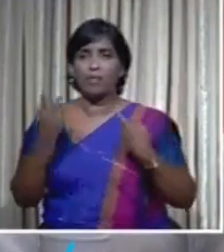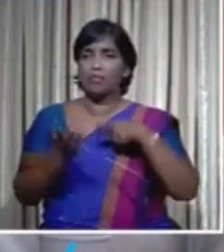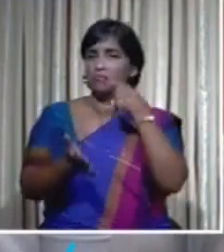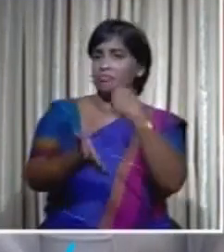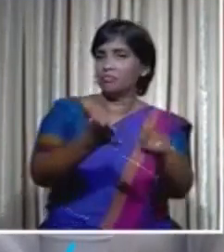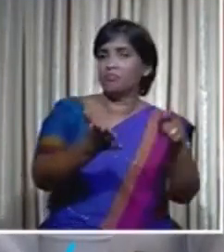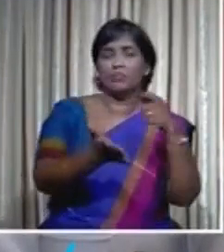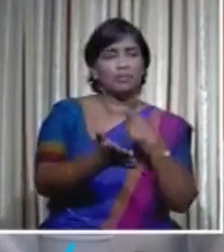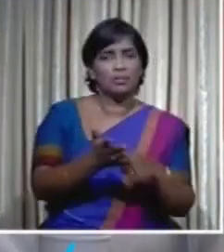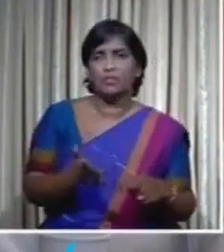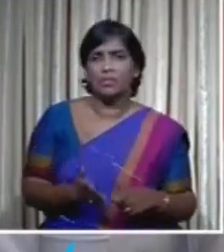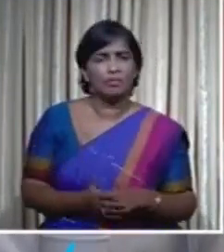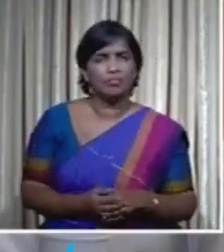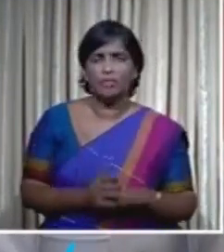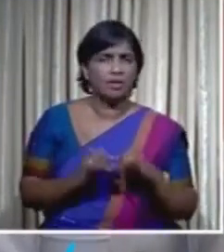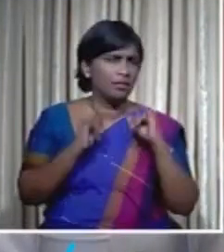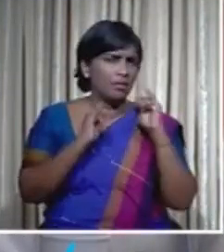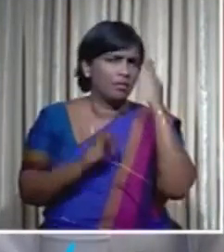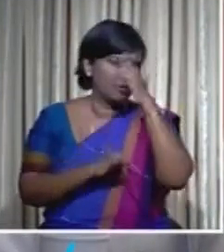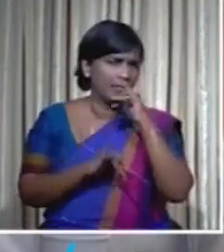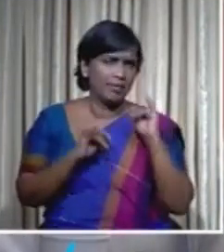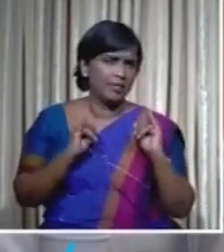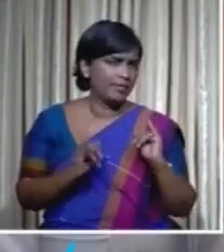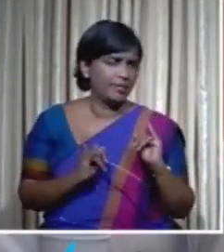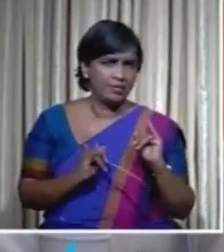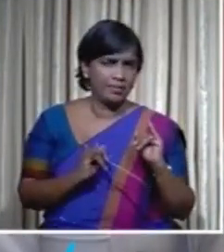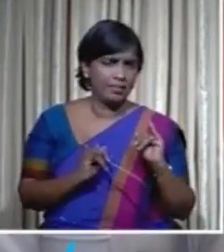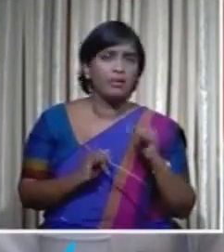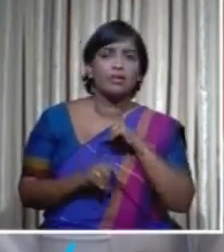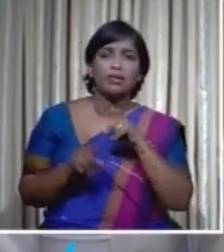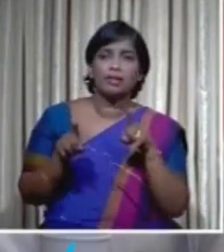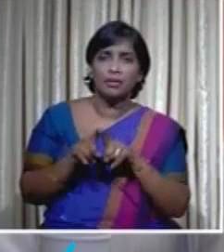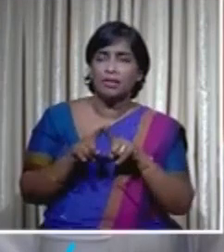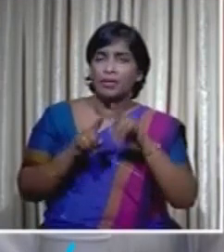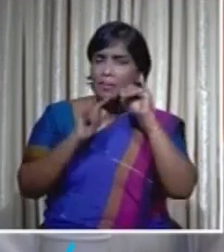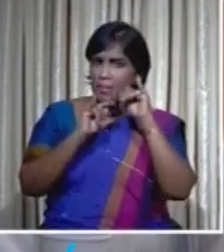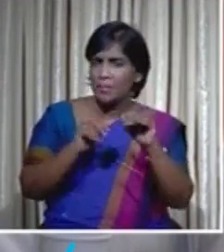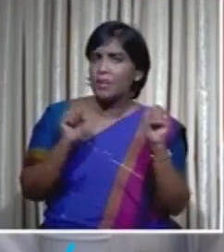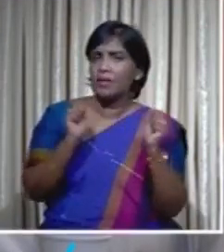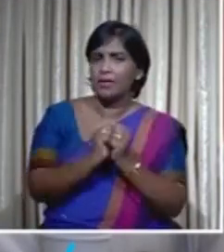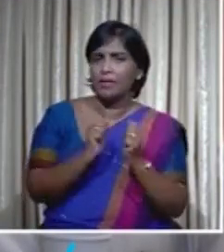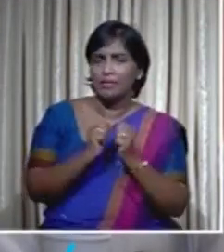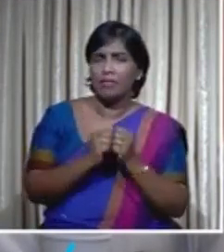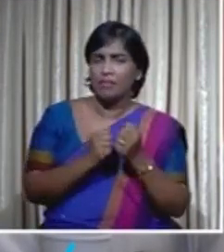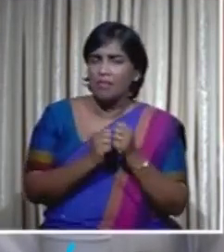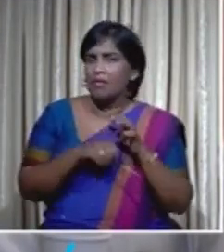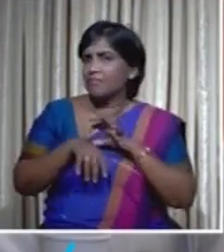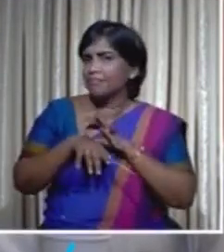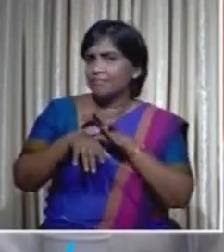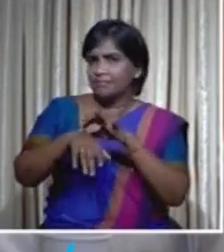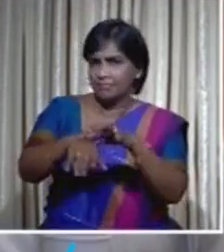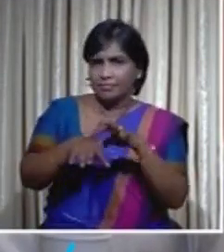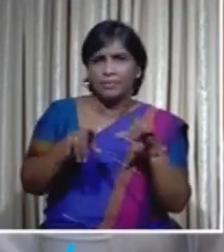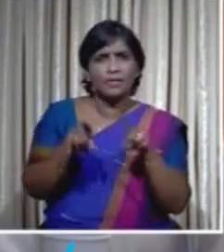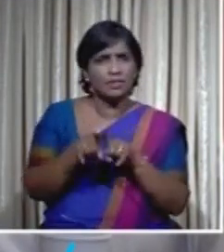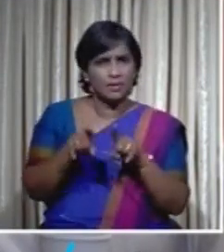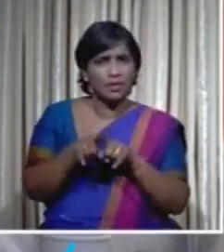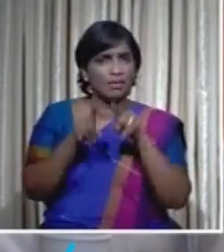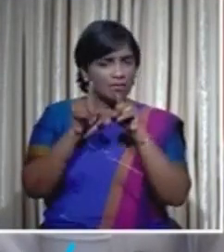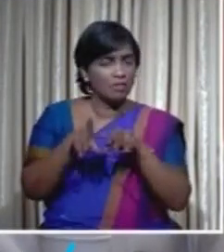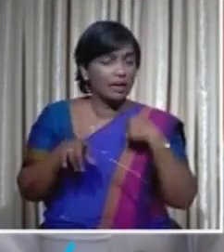நாட்டினுடைய நடவடிக்கைகள் எல்லாம் ஒரு பாதகமான சூழலே போய்கொண்டிருக்கிறது. தயவு செய்து சிந்தியுங்கள். நீங்கள் இந்த நாட்டிலே ஒரு நல்ல